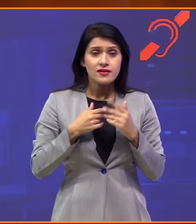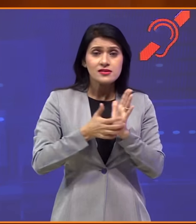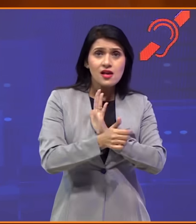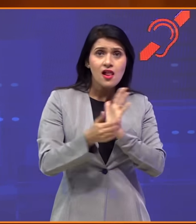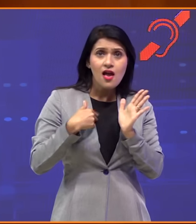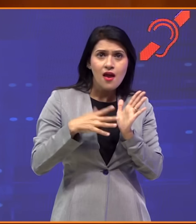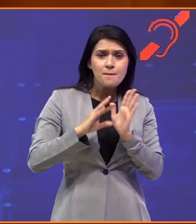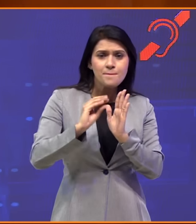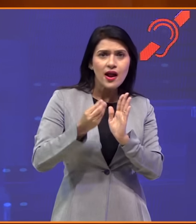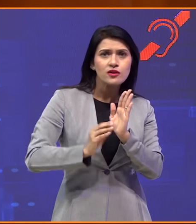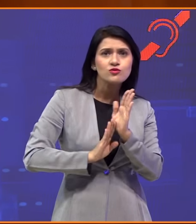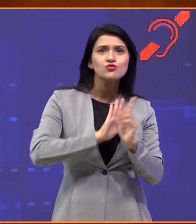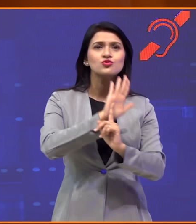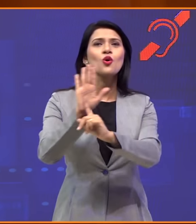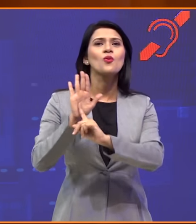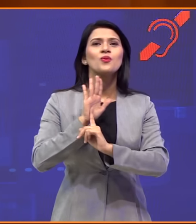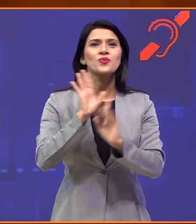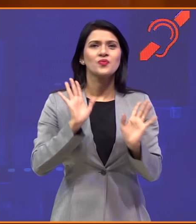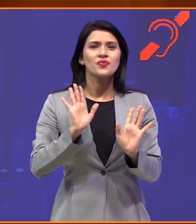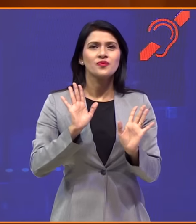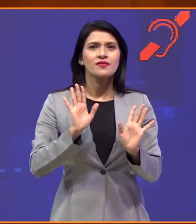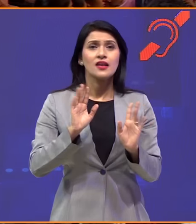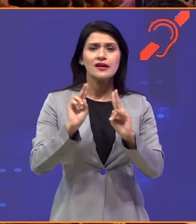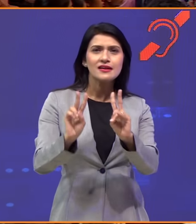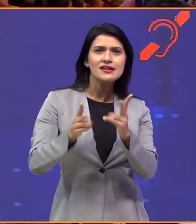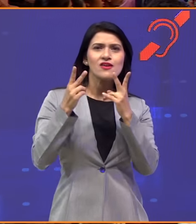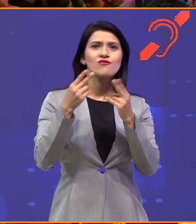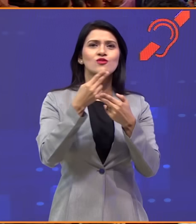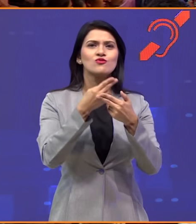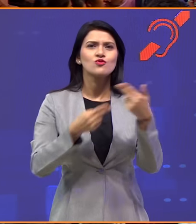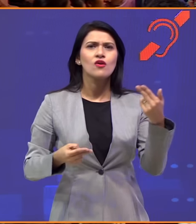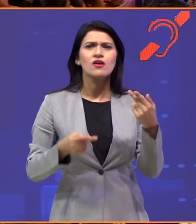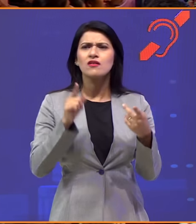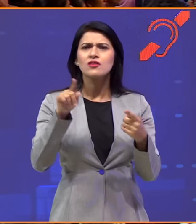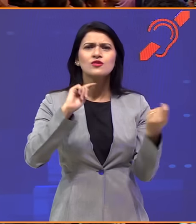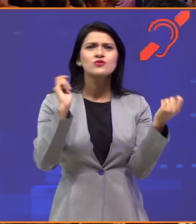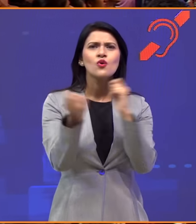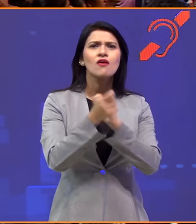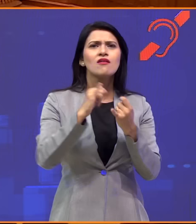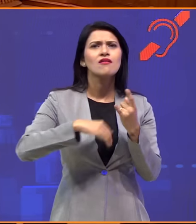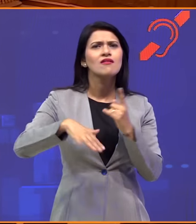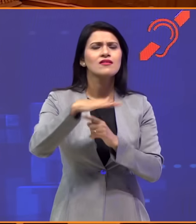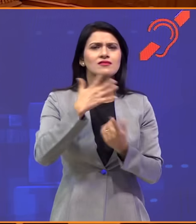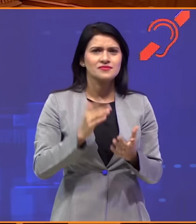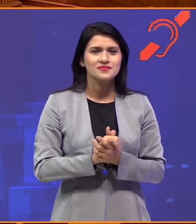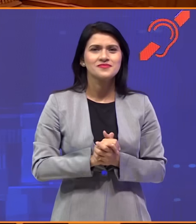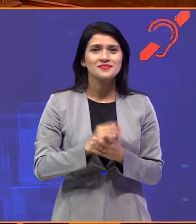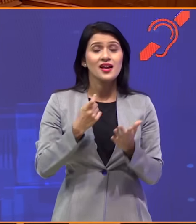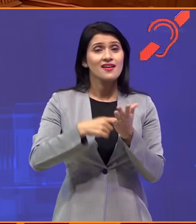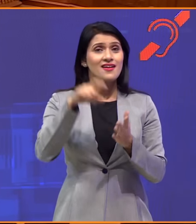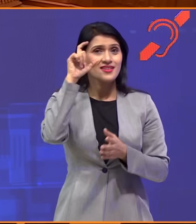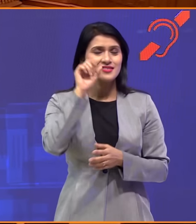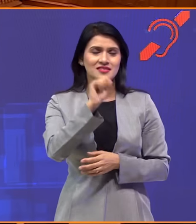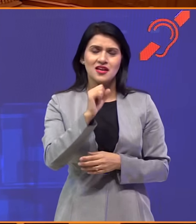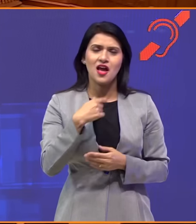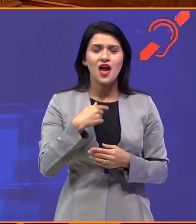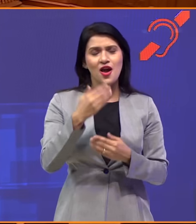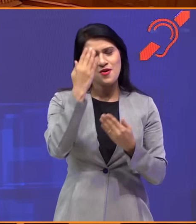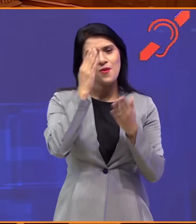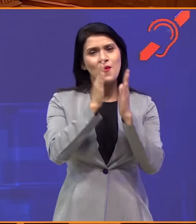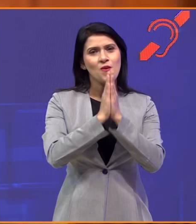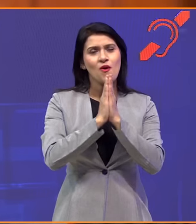और उभार सामने लेकर आए कुछ नए तरीके से कहानी लिखे क्योंकि समाज बदल गया है हमारी तो दुआ है कि आप और सफलता की